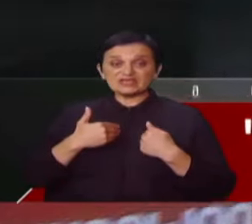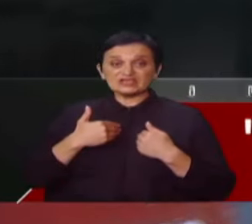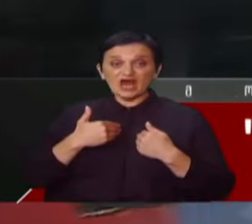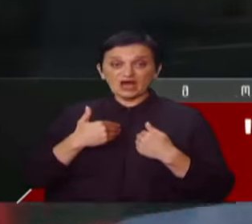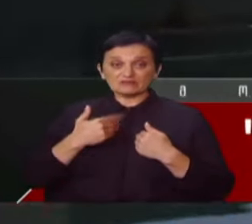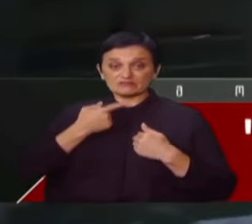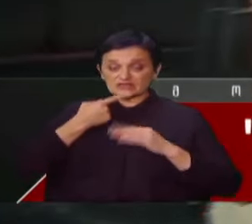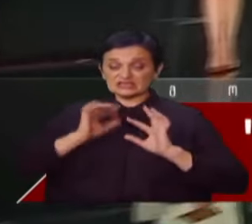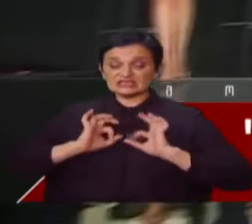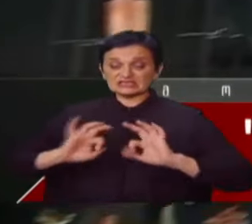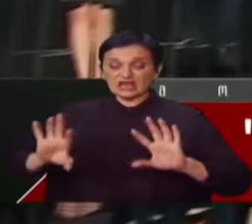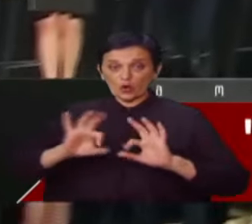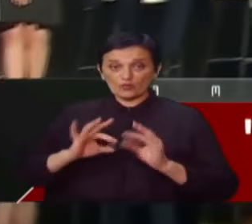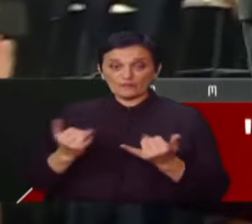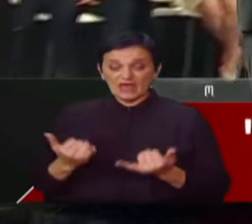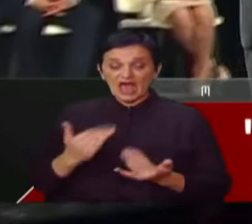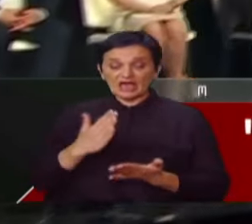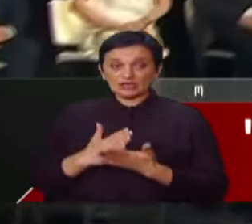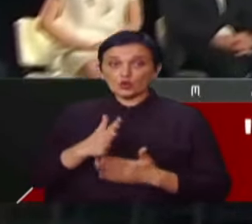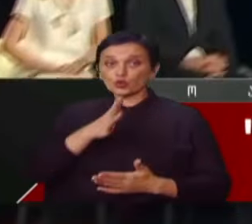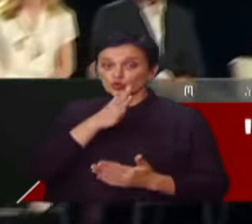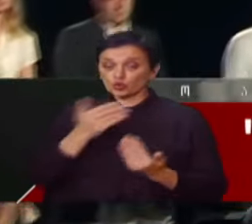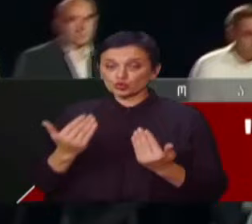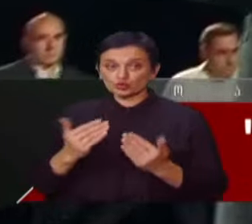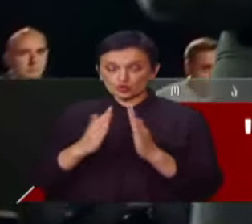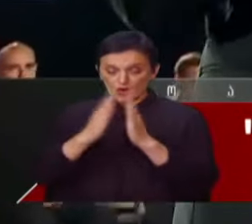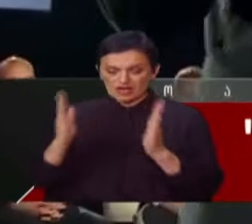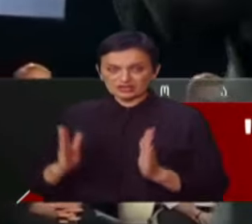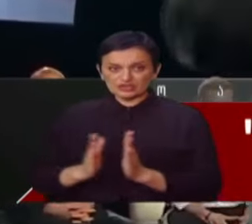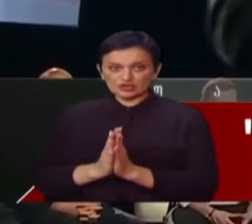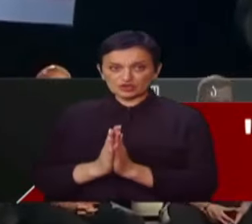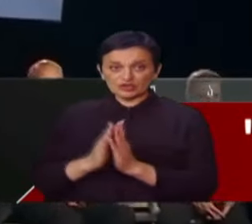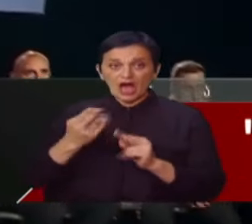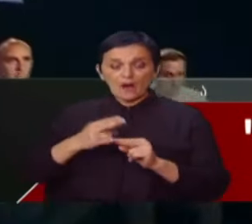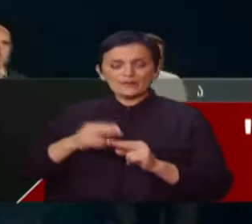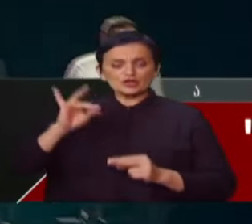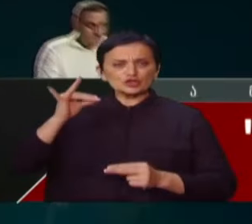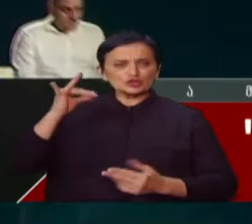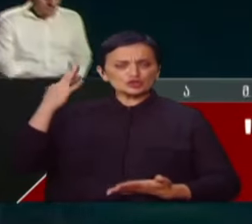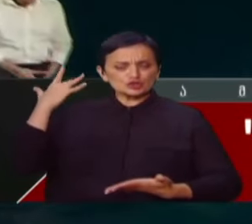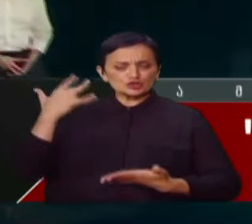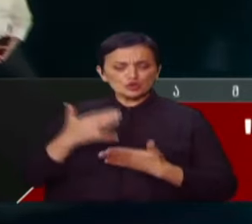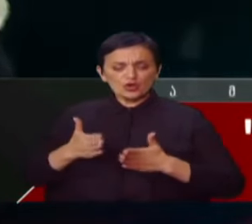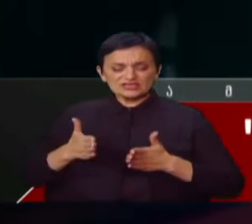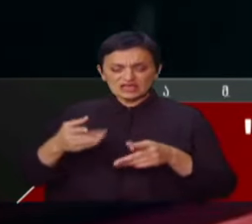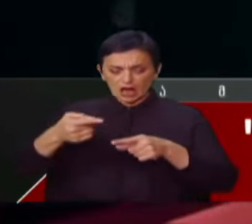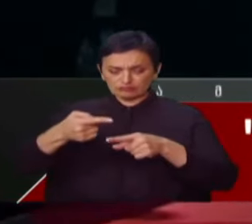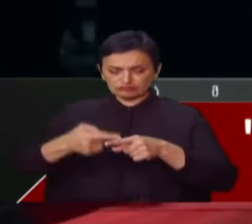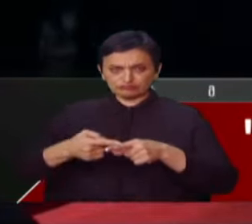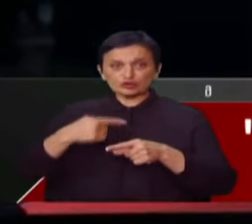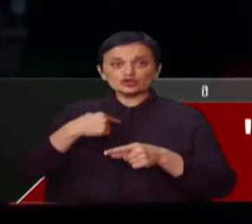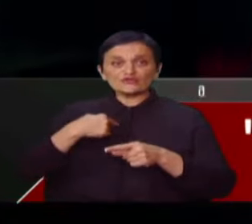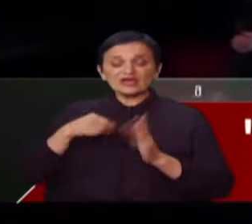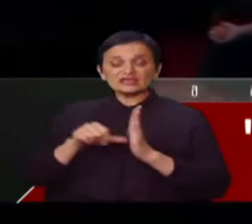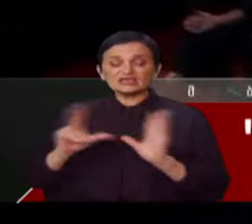გაუგზავნო ეს გზავნილი. ახლა არის დრო ერთიანობის. ამ ისტორიულ გასაყარზე ჩვენ